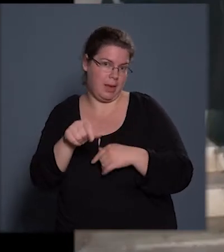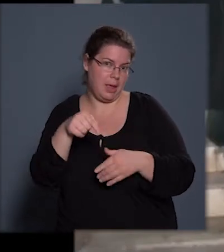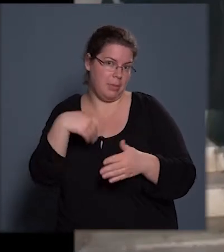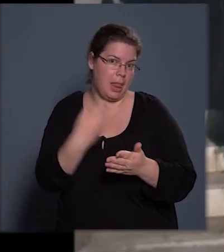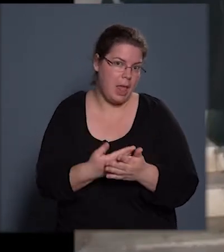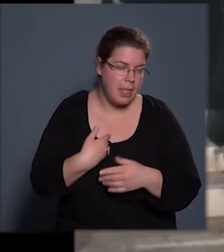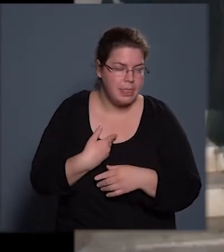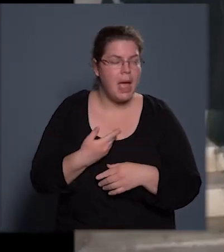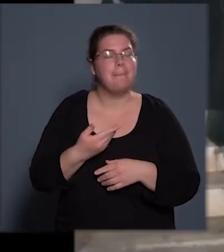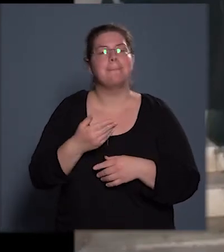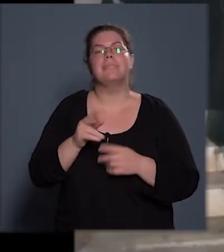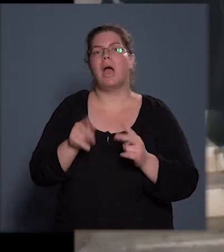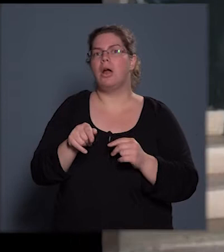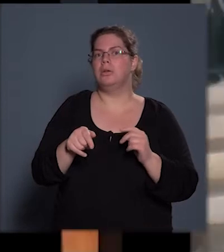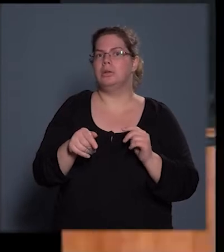Hát akkoriban még